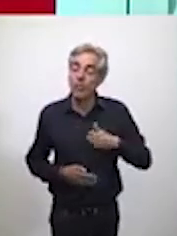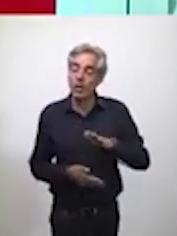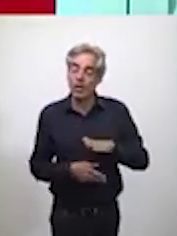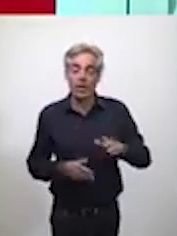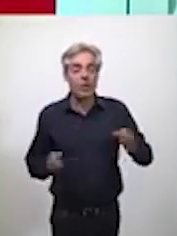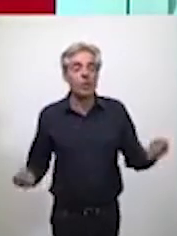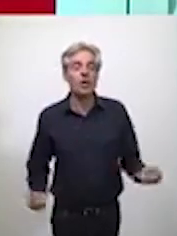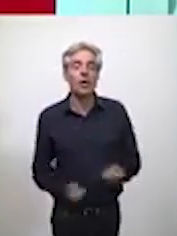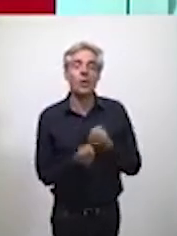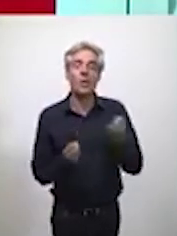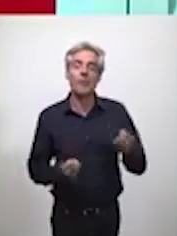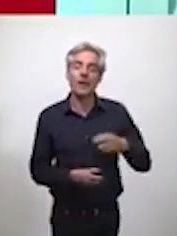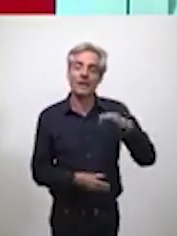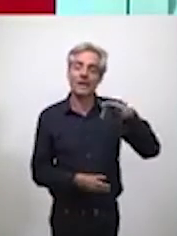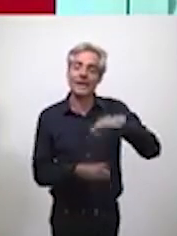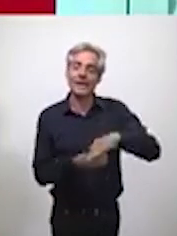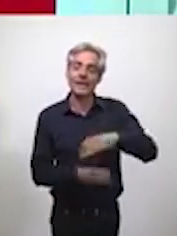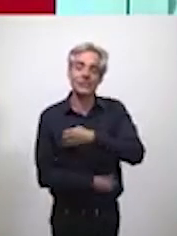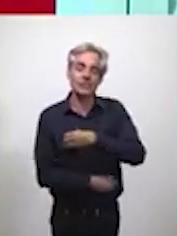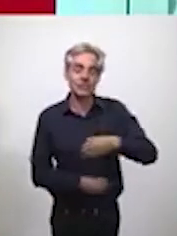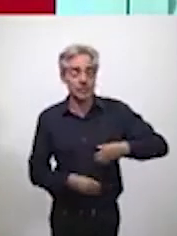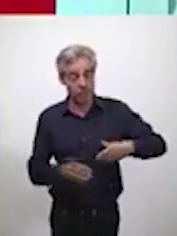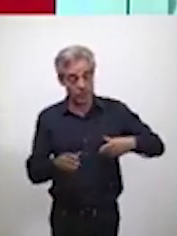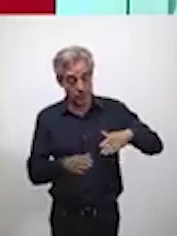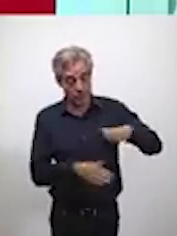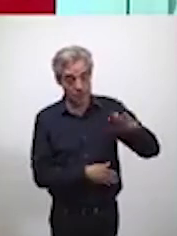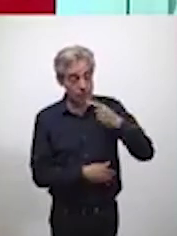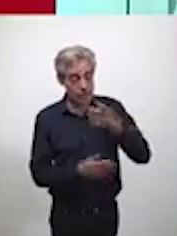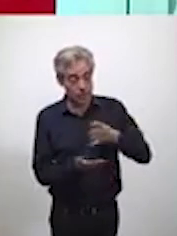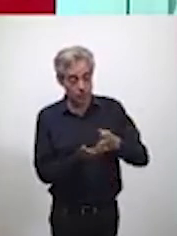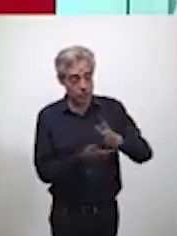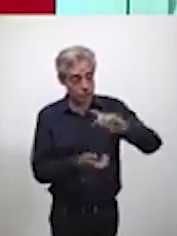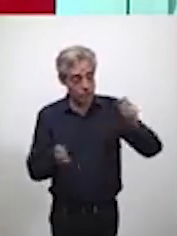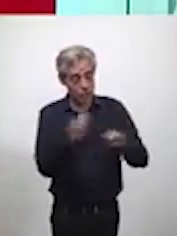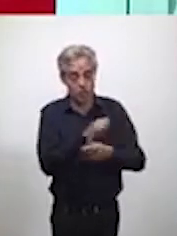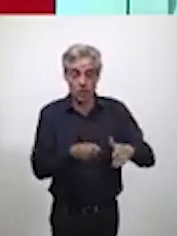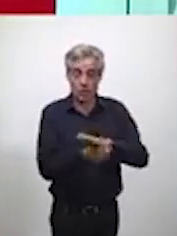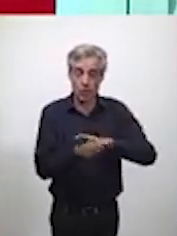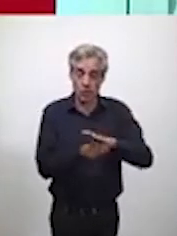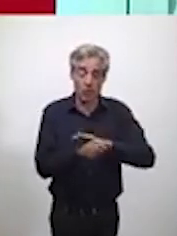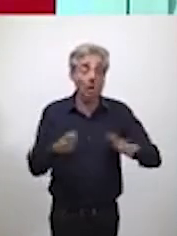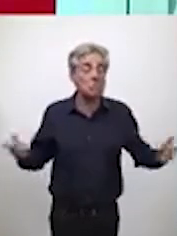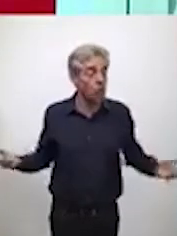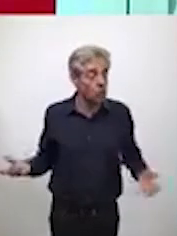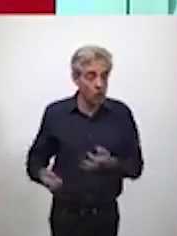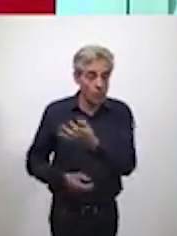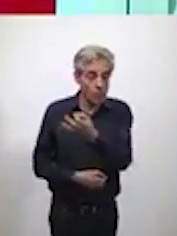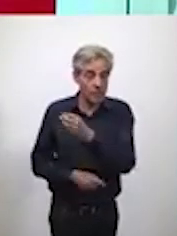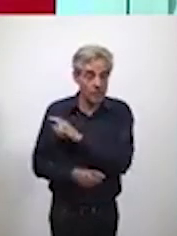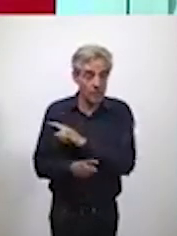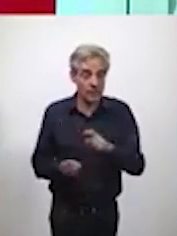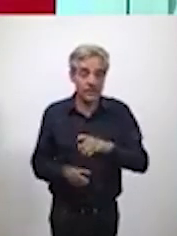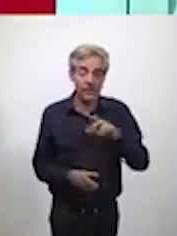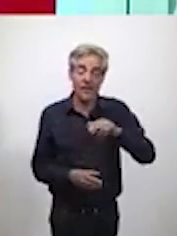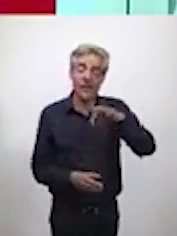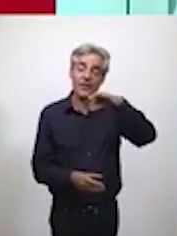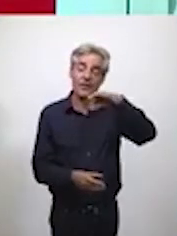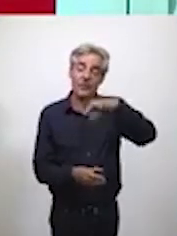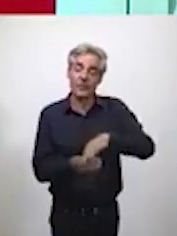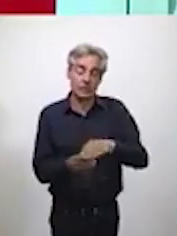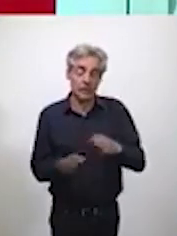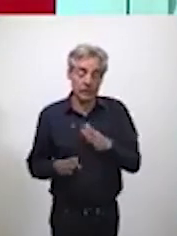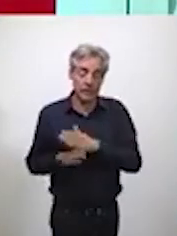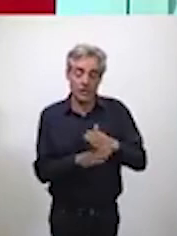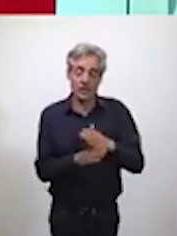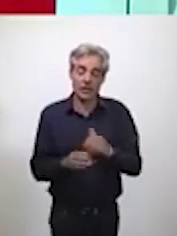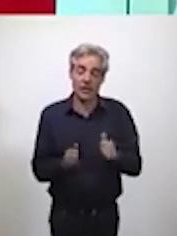campagne électorale à dire que ce projet-là devait être entièrement revisité, personne ne m'avait dit qu'une délibération avait été prise en catimini